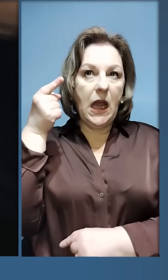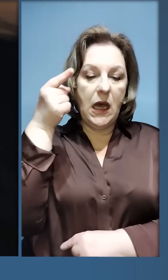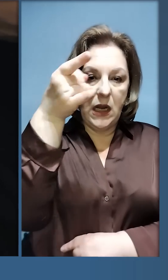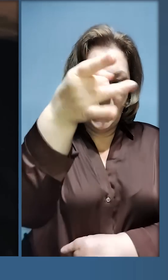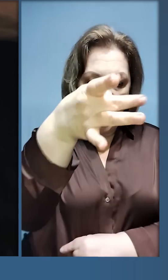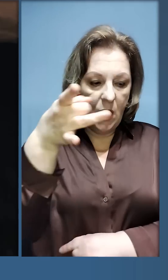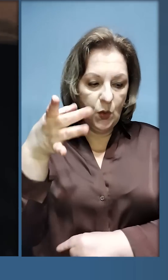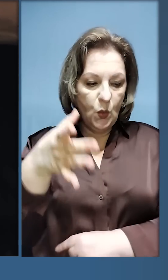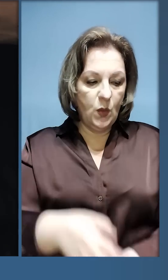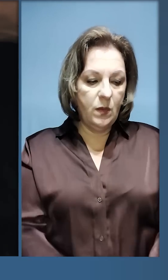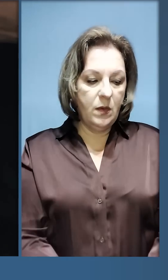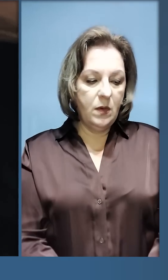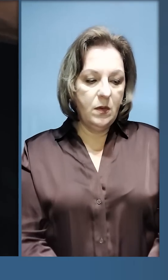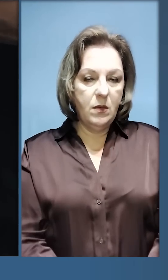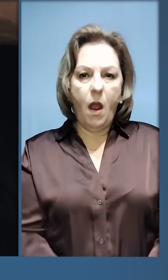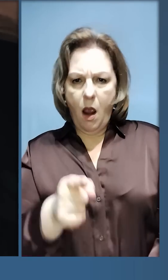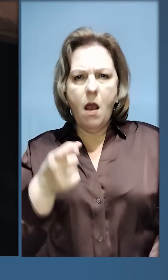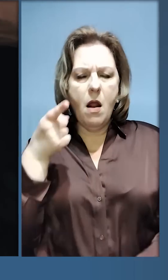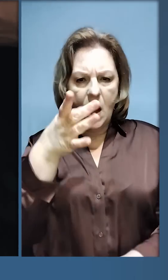Сбили ракету. Летела на мостике.